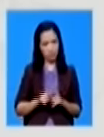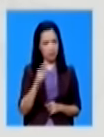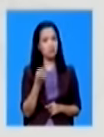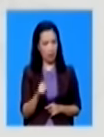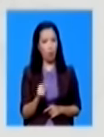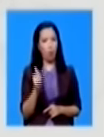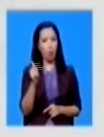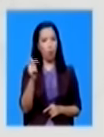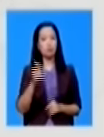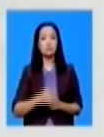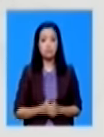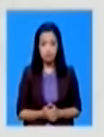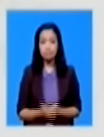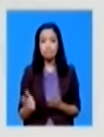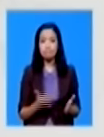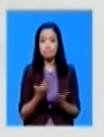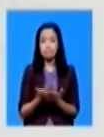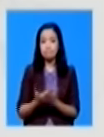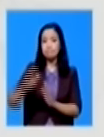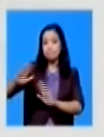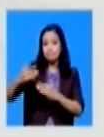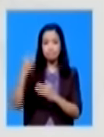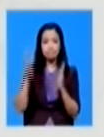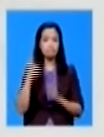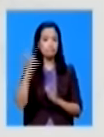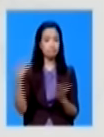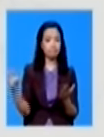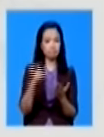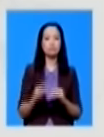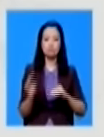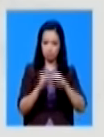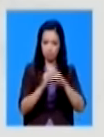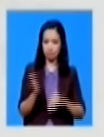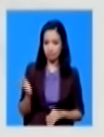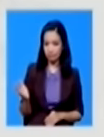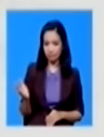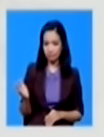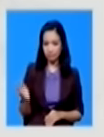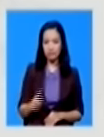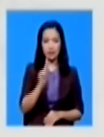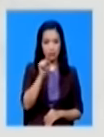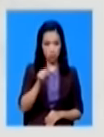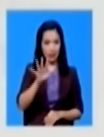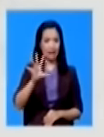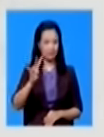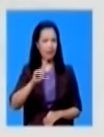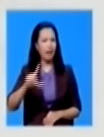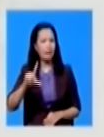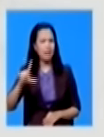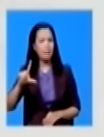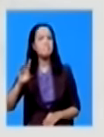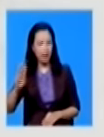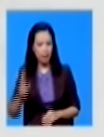ะแต่รายได้จากท่องเที่ยวต่างประเทศเพิ่มขึ้นอีกเหมือนกันนะจำนวน 1.57 ล้านล้านบา